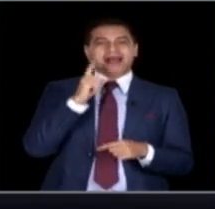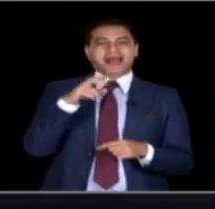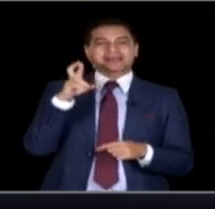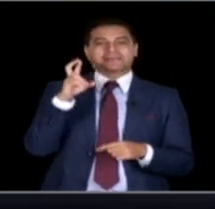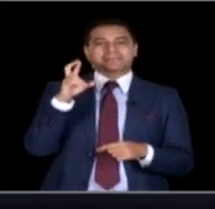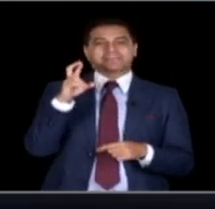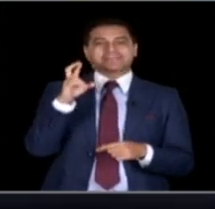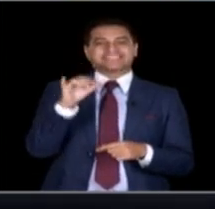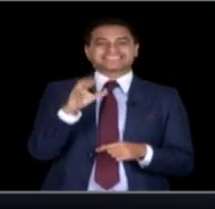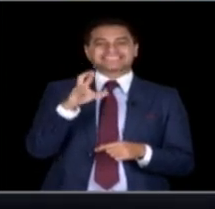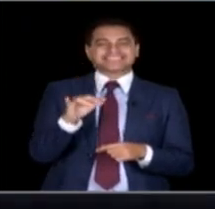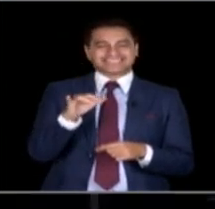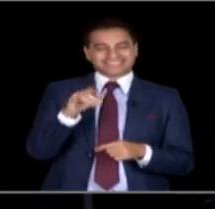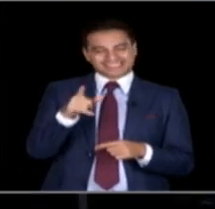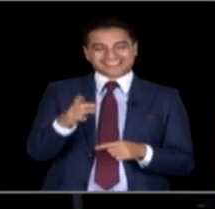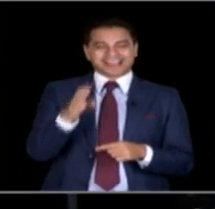إجابة صحيحة.